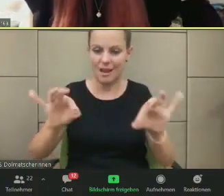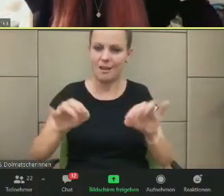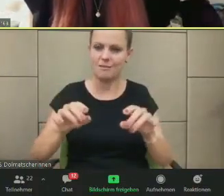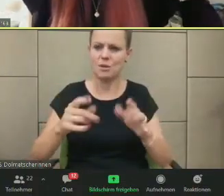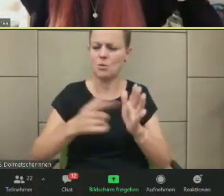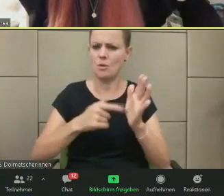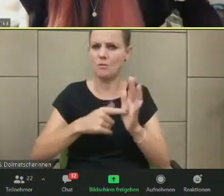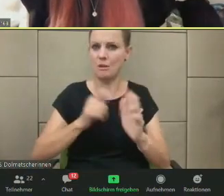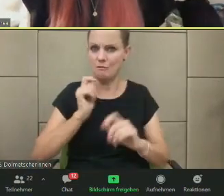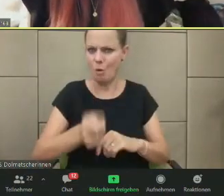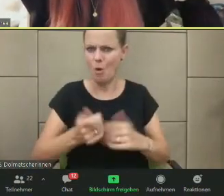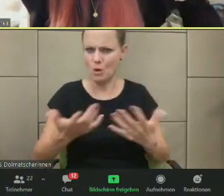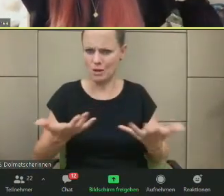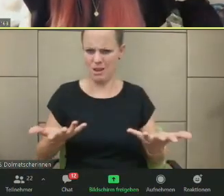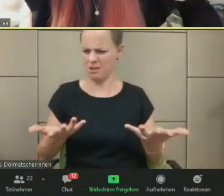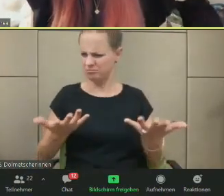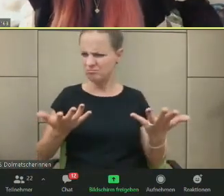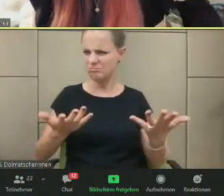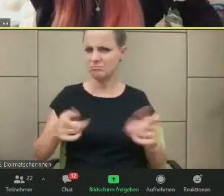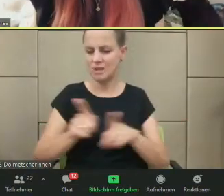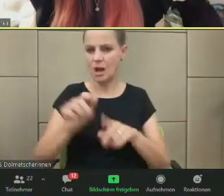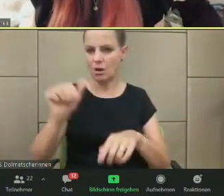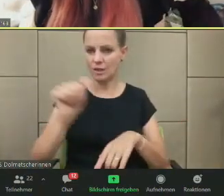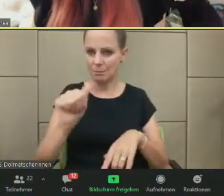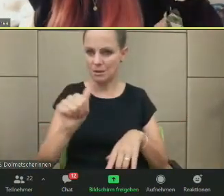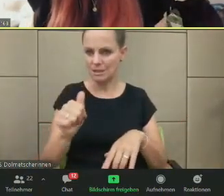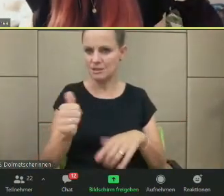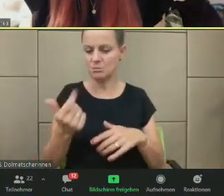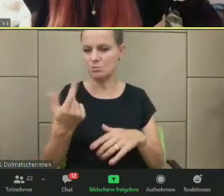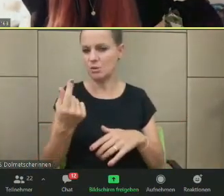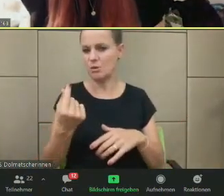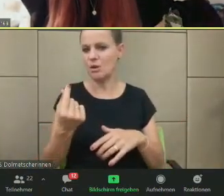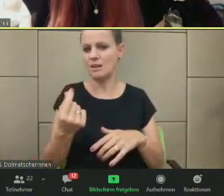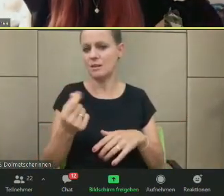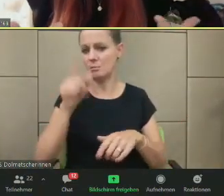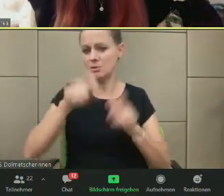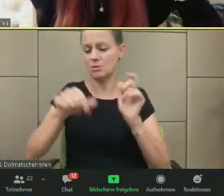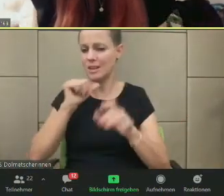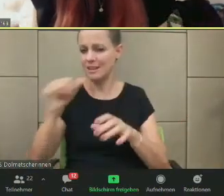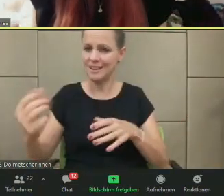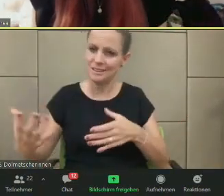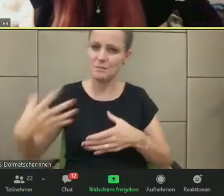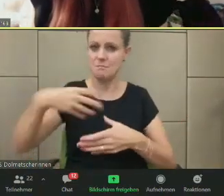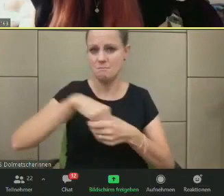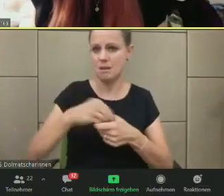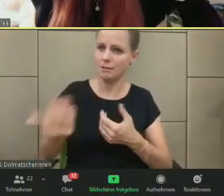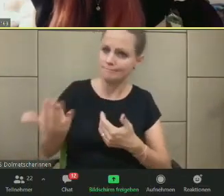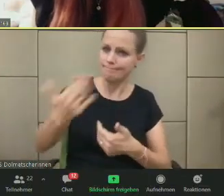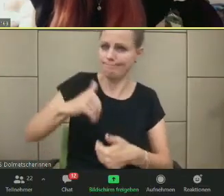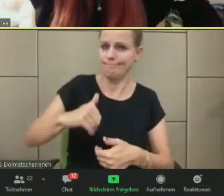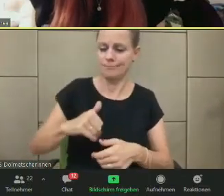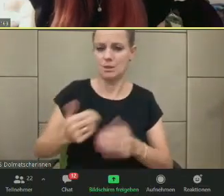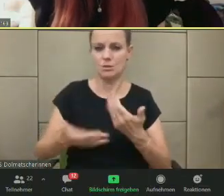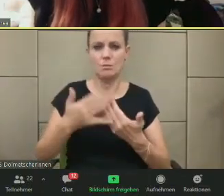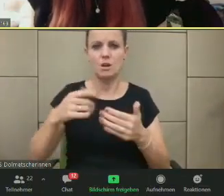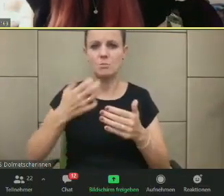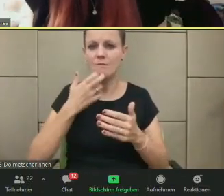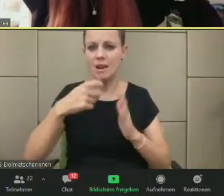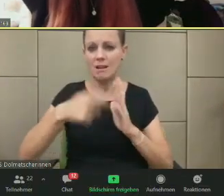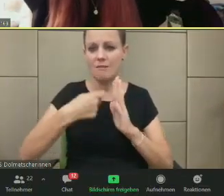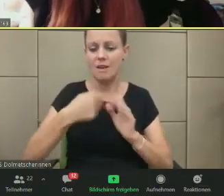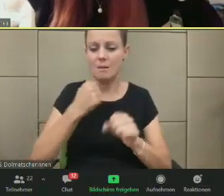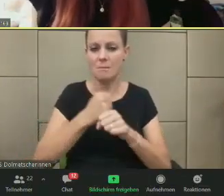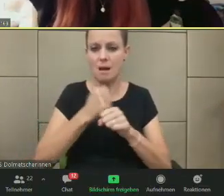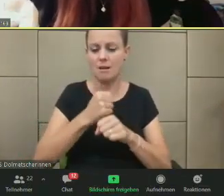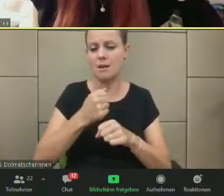vorurteilhafte Art und Weise. Auch das ist Ableismus, dass man Menschen nicht mit einbezieht, wenn man einen Film machen möchte über eine Person mit